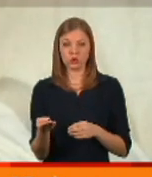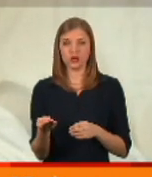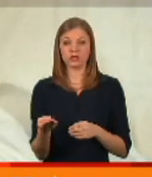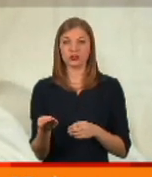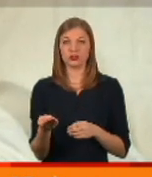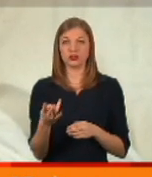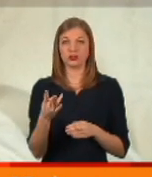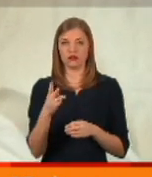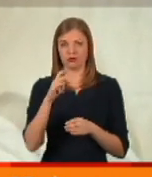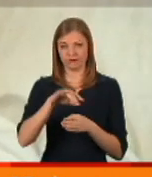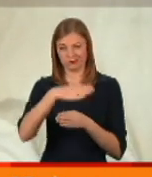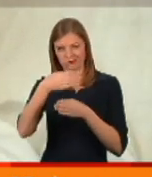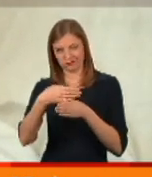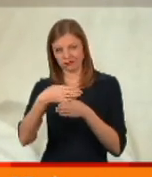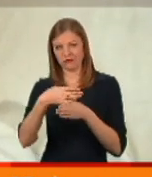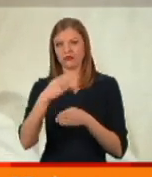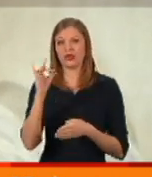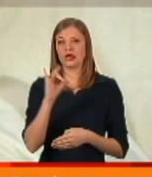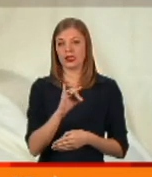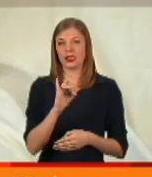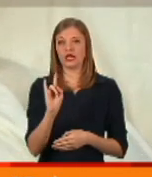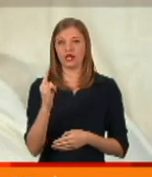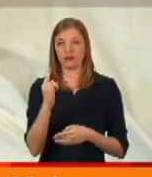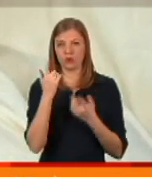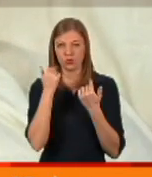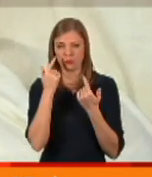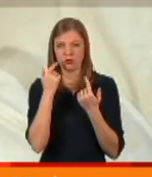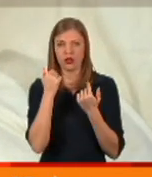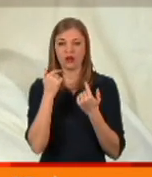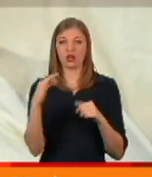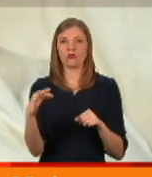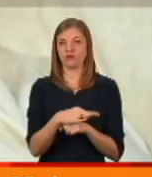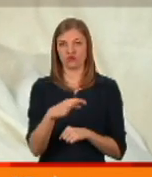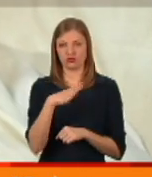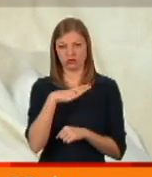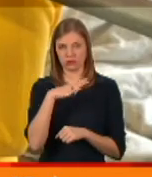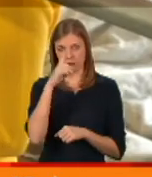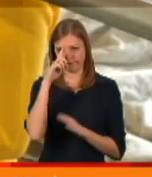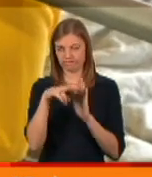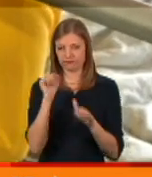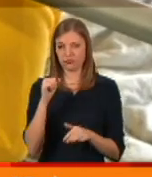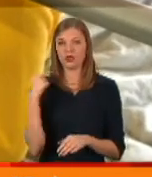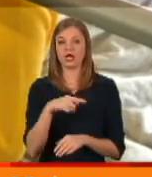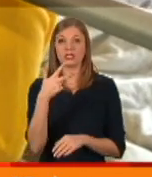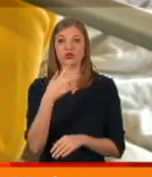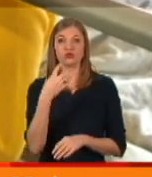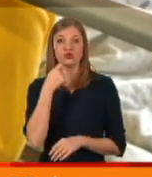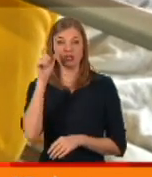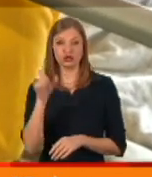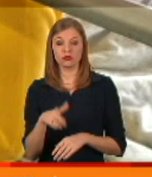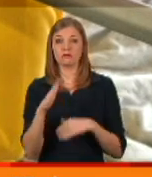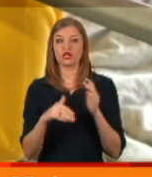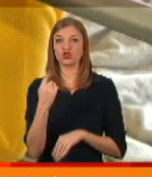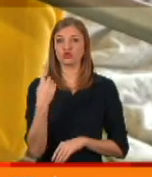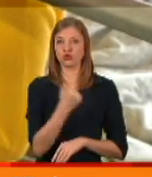перевернулась на бок. І ребенок плакав, муж був без сознання. 34-річна Христина вже